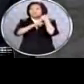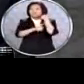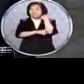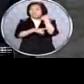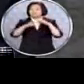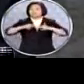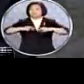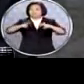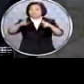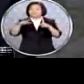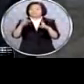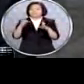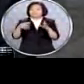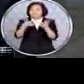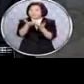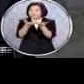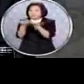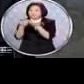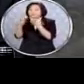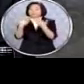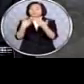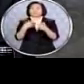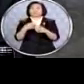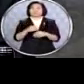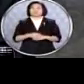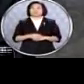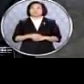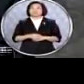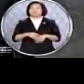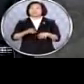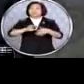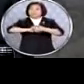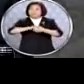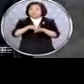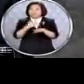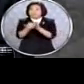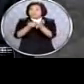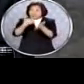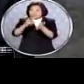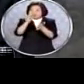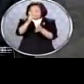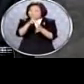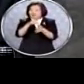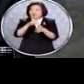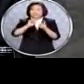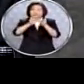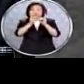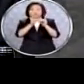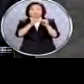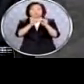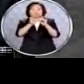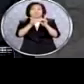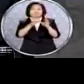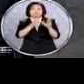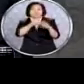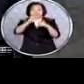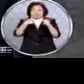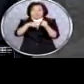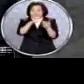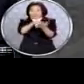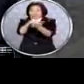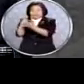政收支划分法，绝对不会提非必要的特别预算来故意规避啊年度的举